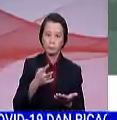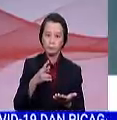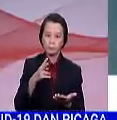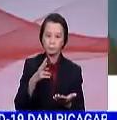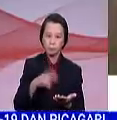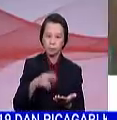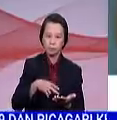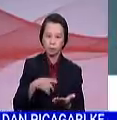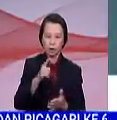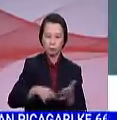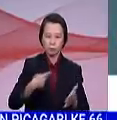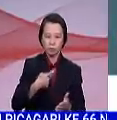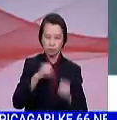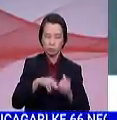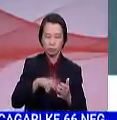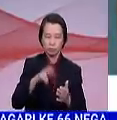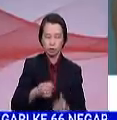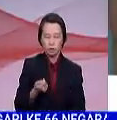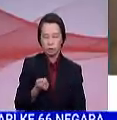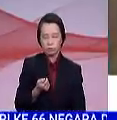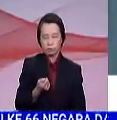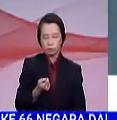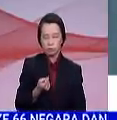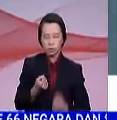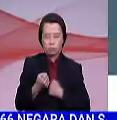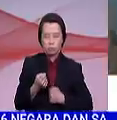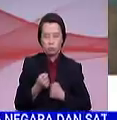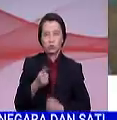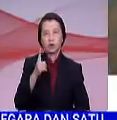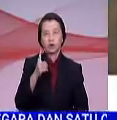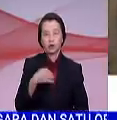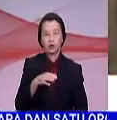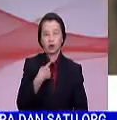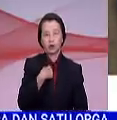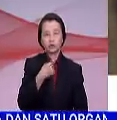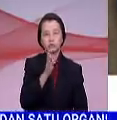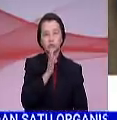baca apa yang kita boleh baca, beristighfar. Saya cakap, ya Allah,